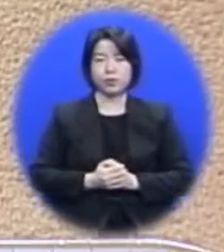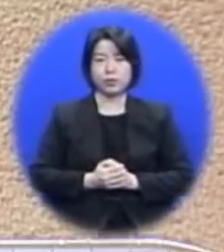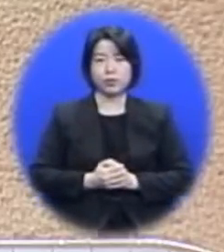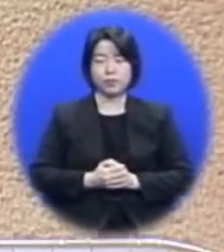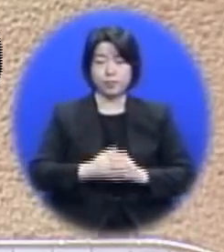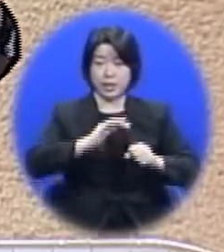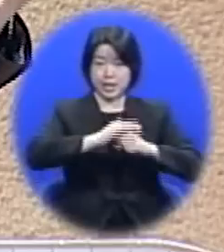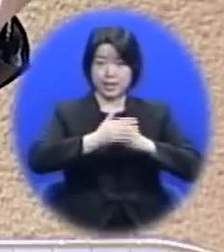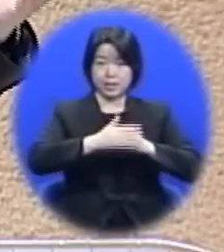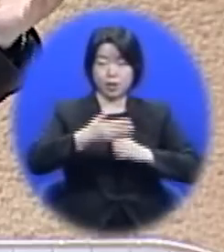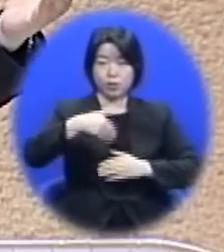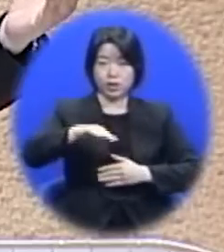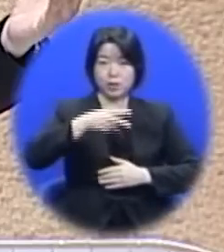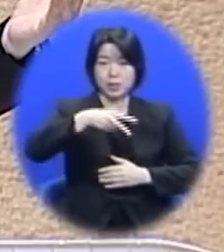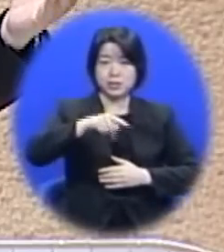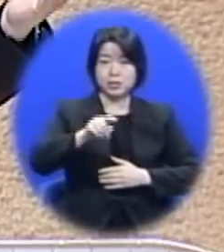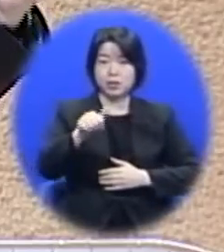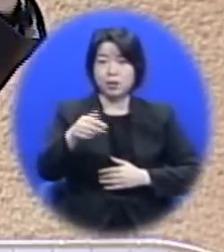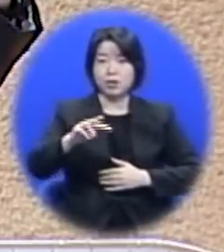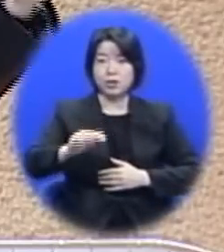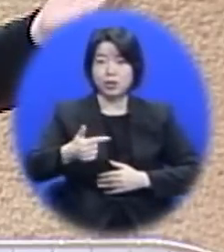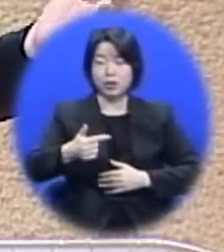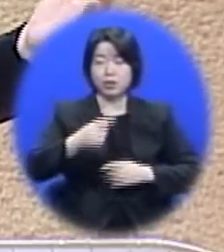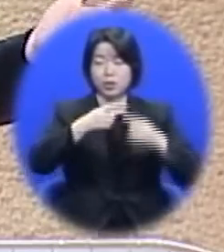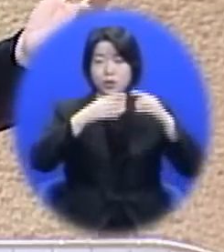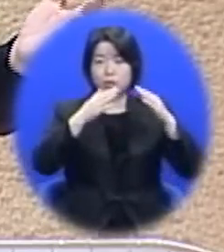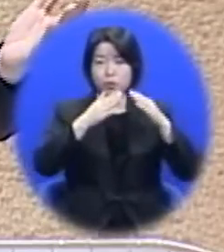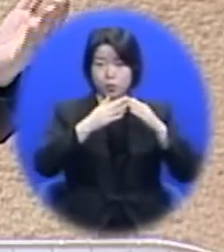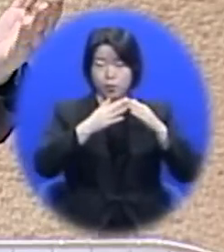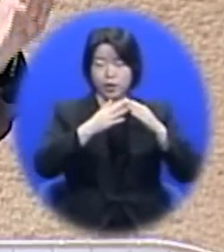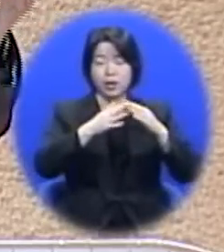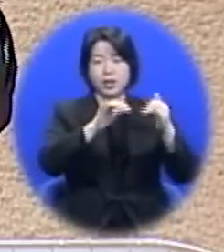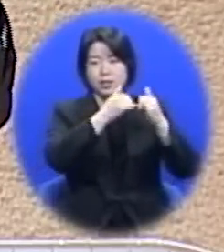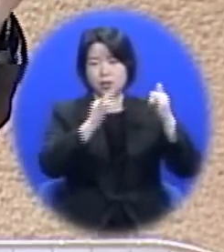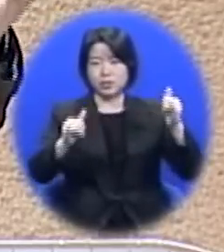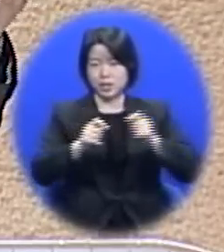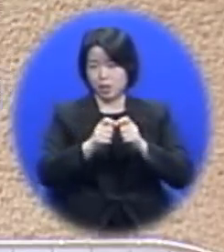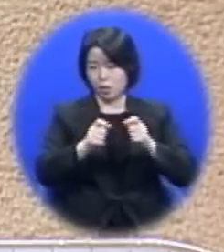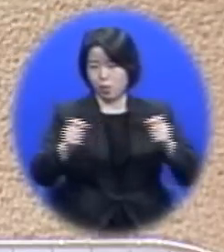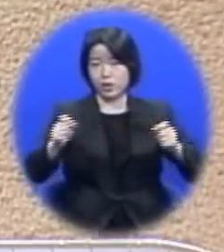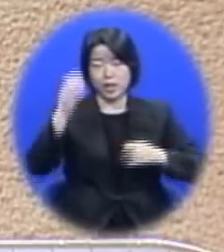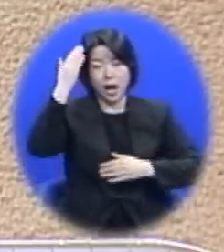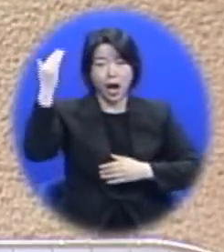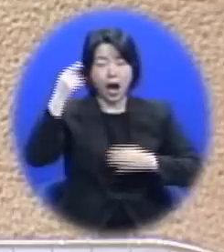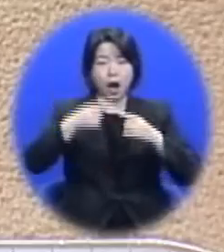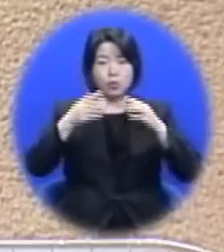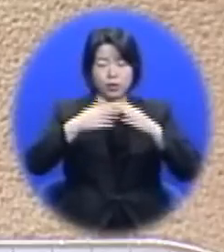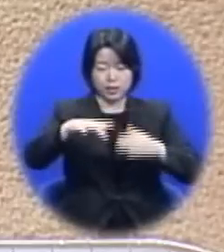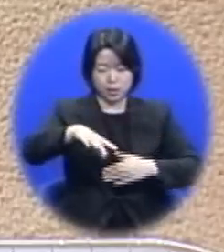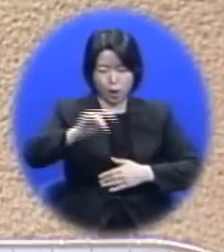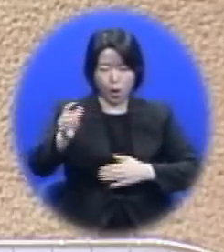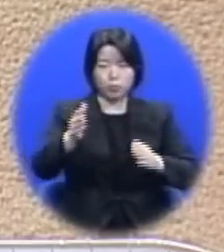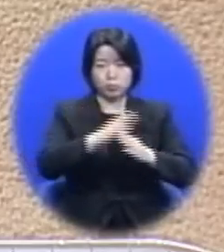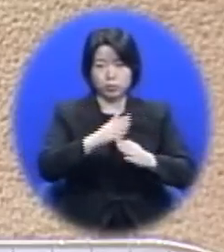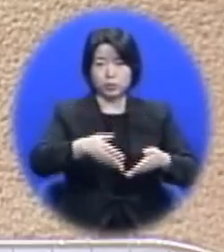대구에 가면 서현교회라고 아주 역사가 오래된 한국교회 초창기부터 있었던 교회가